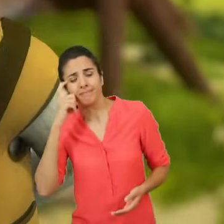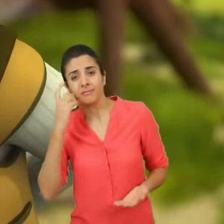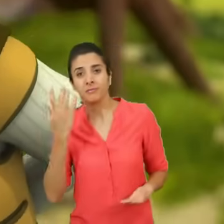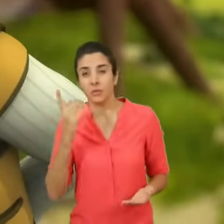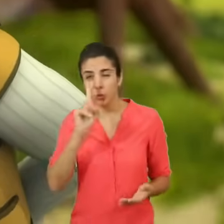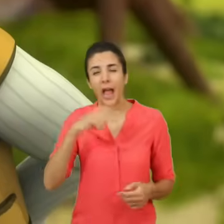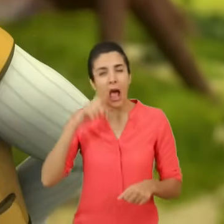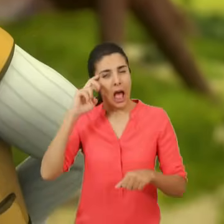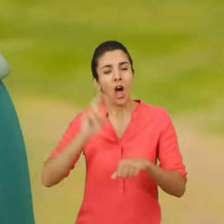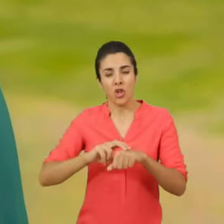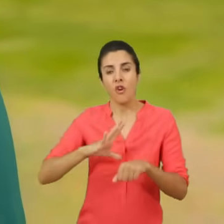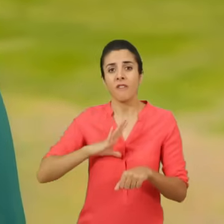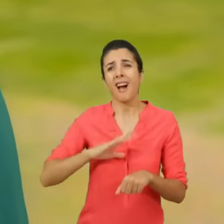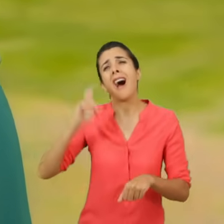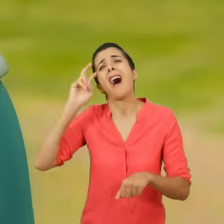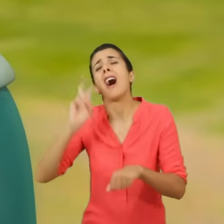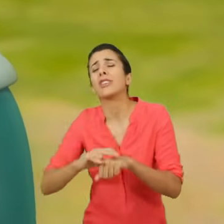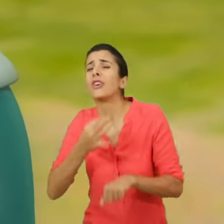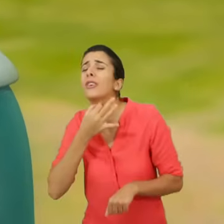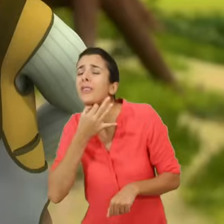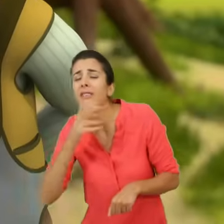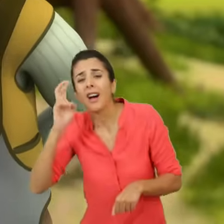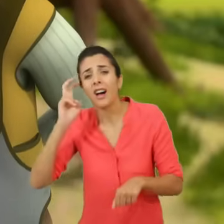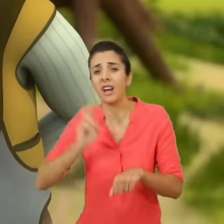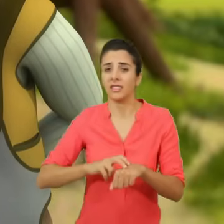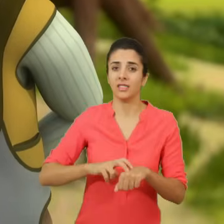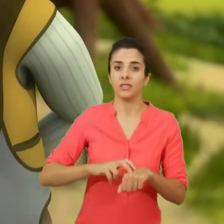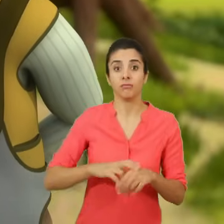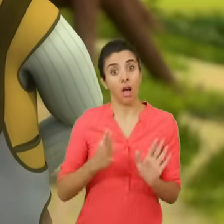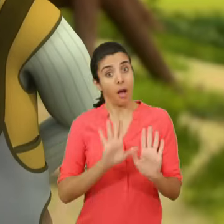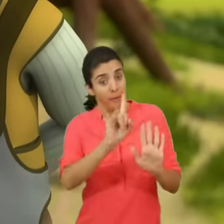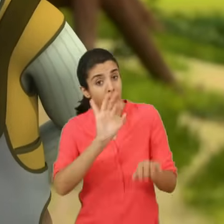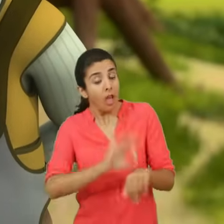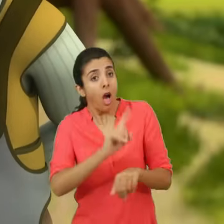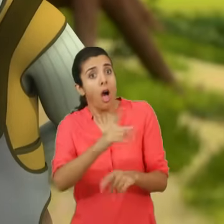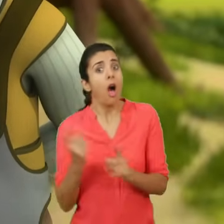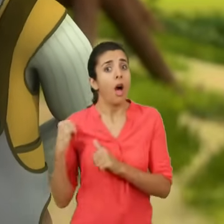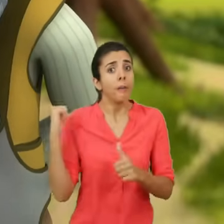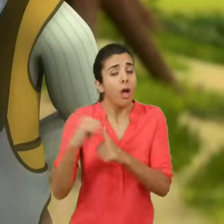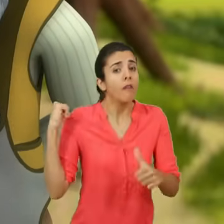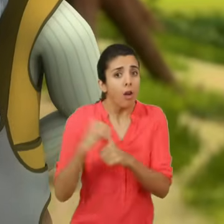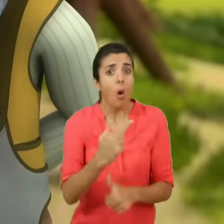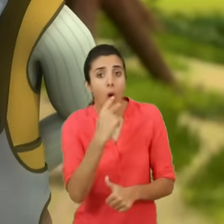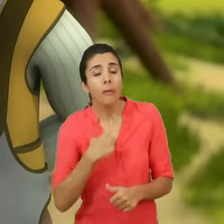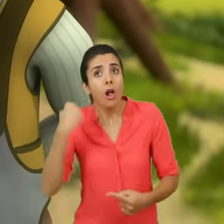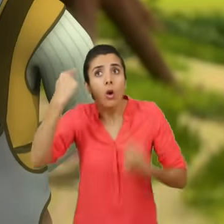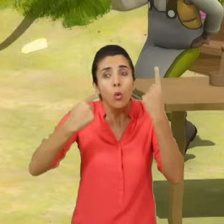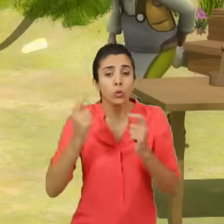Dur hatırlayacağım. Hatırla, gözünü seveyim. Ama sen sürekli konuşunca düşünemiyorum